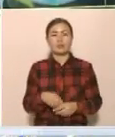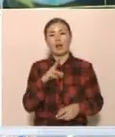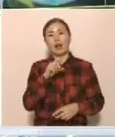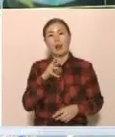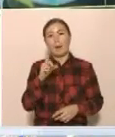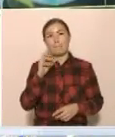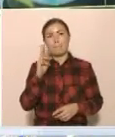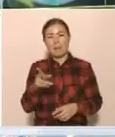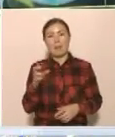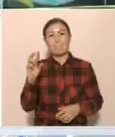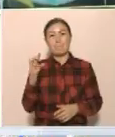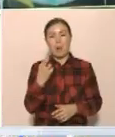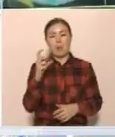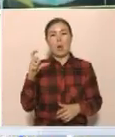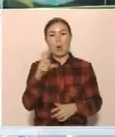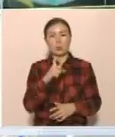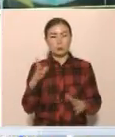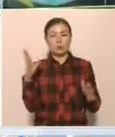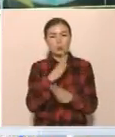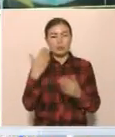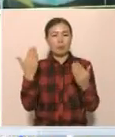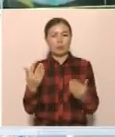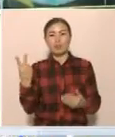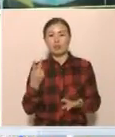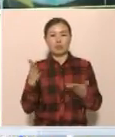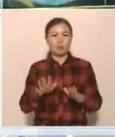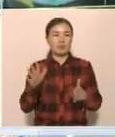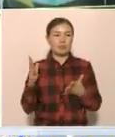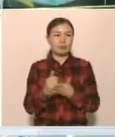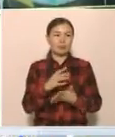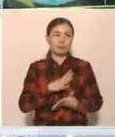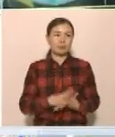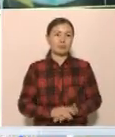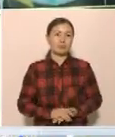Адина биология, экология бағыты бойынша 2-ші орын алып келіп отыр.